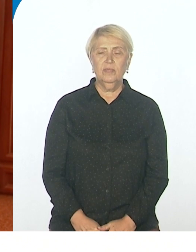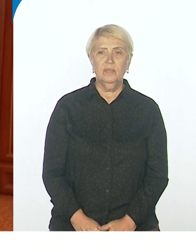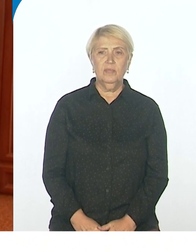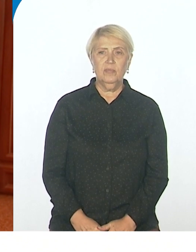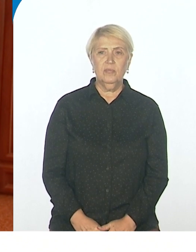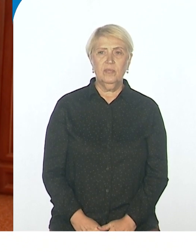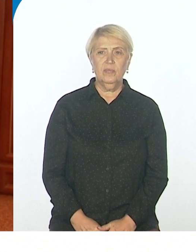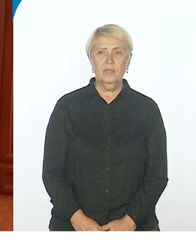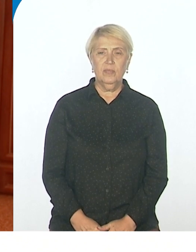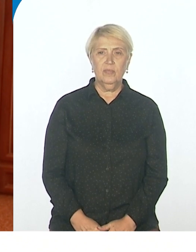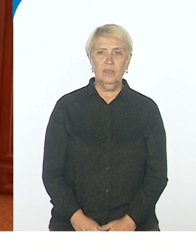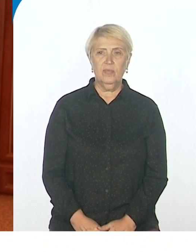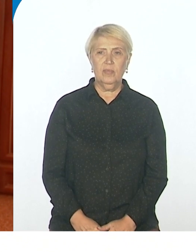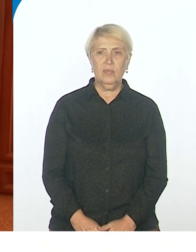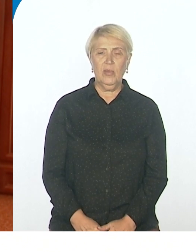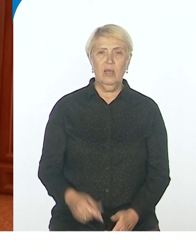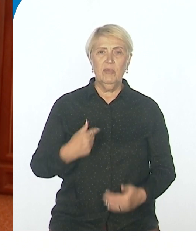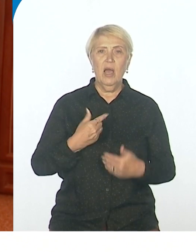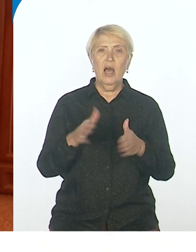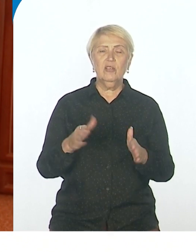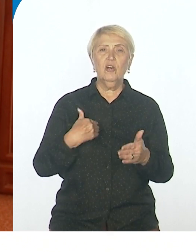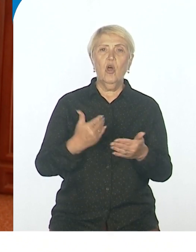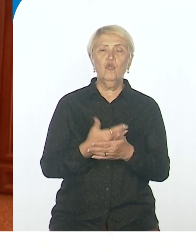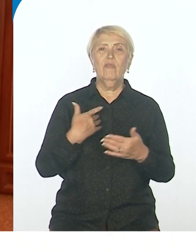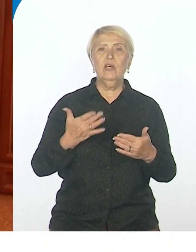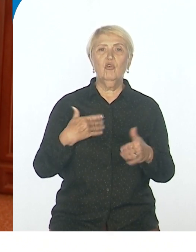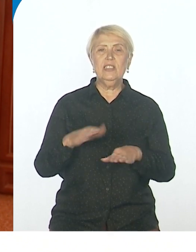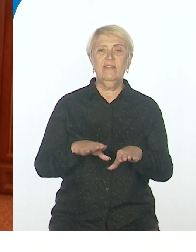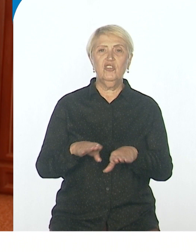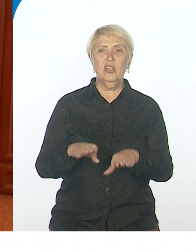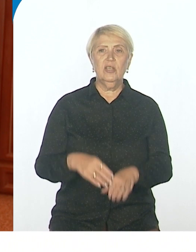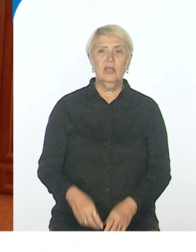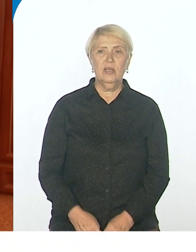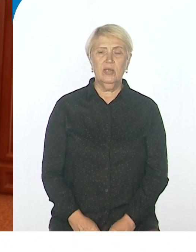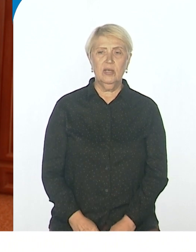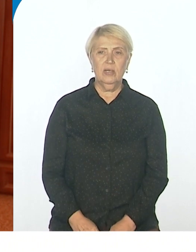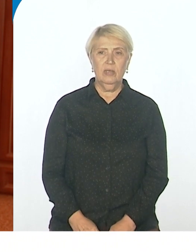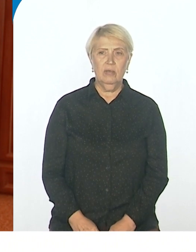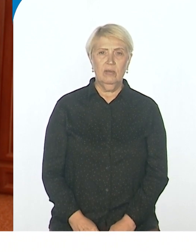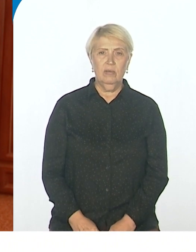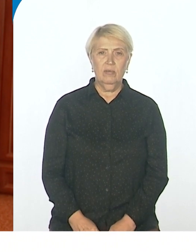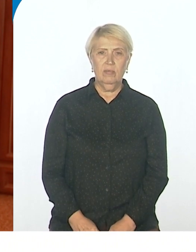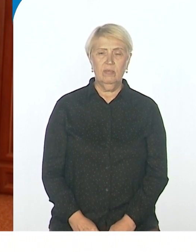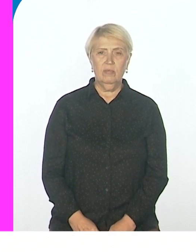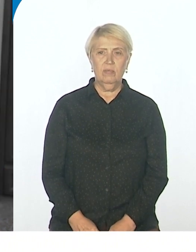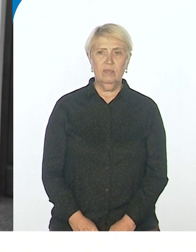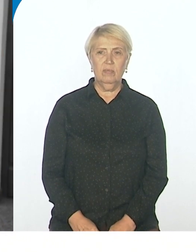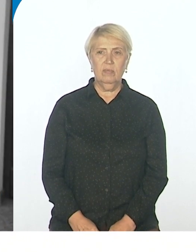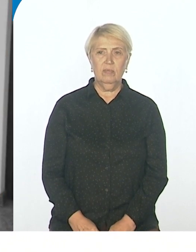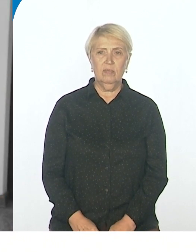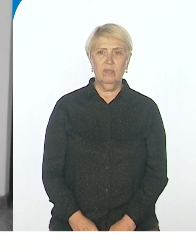я именно открыл, то есть духовное зрение. То есть я увидел, как говорится, что в духовном мире происходит.